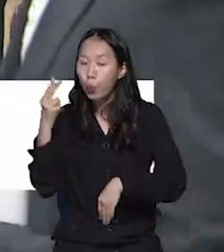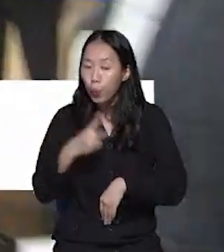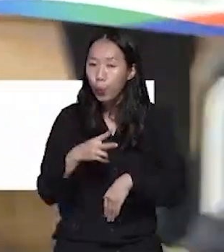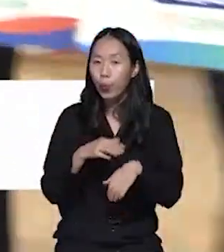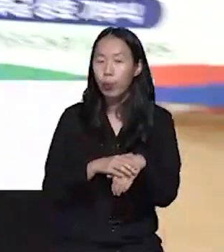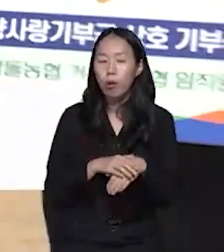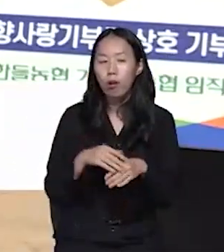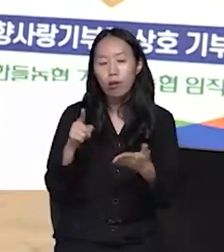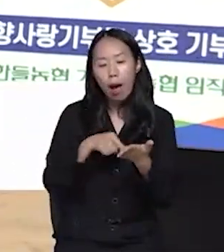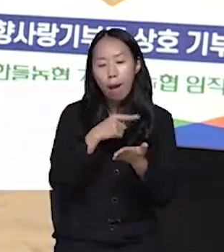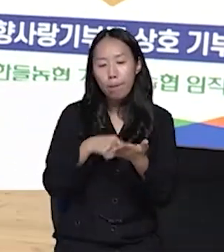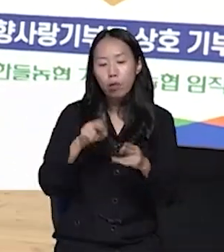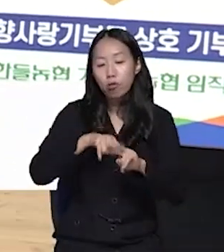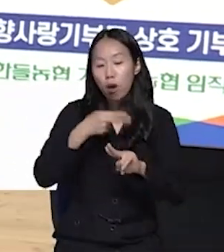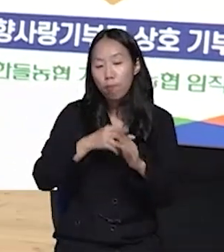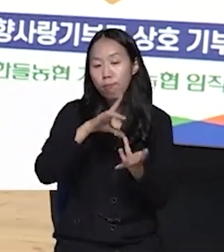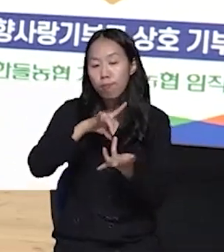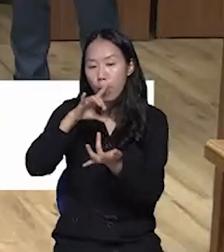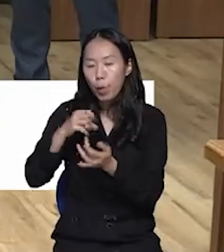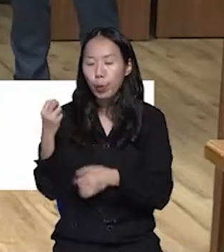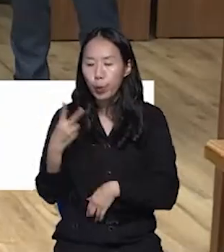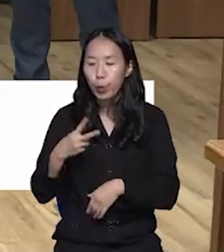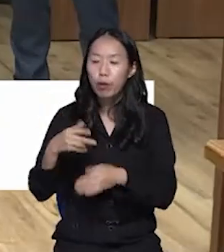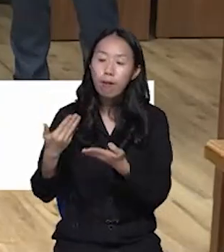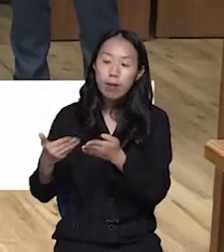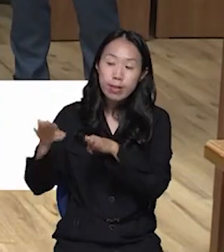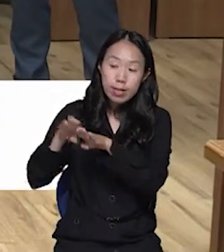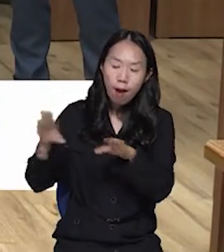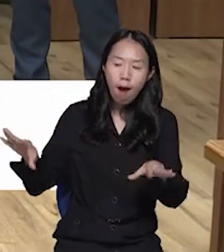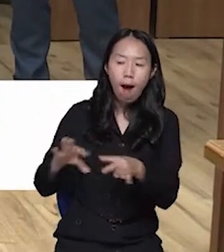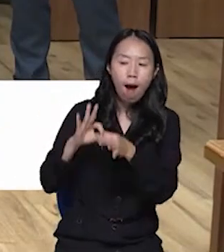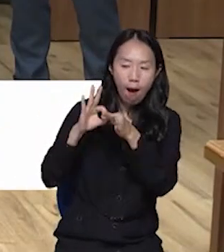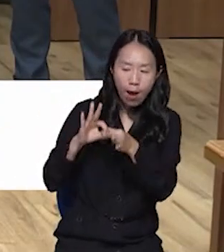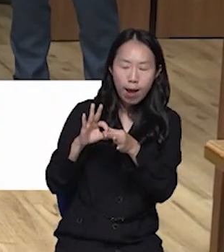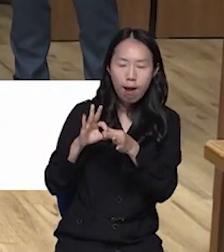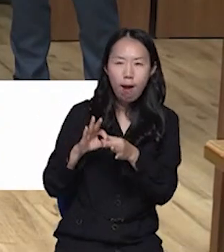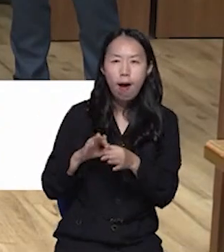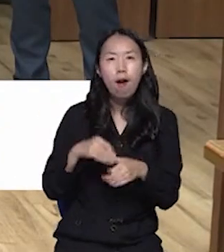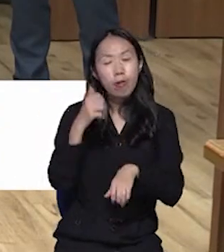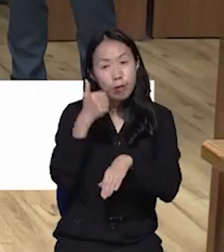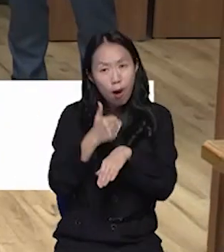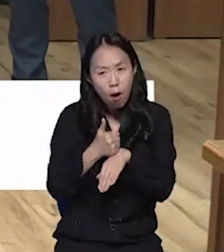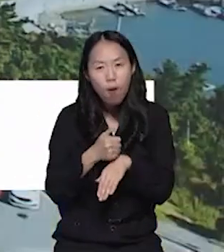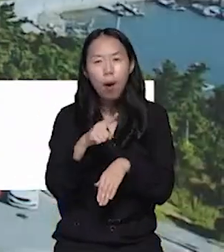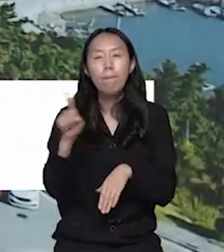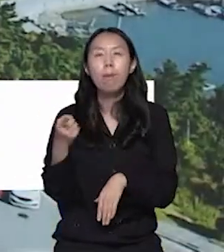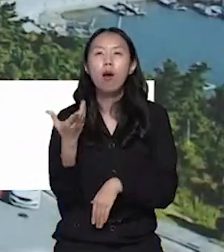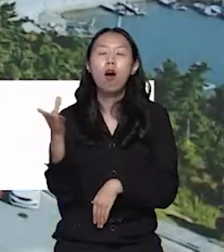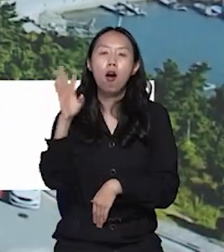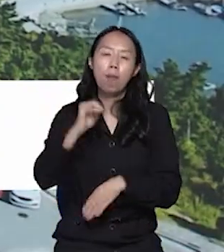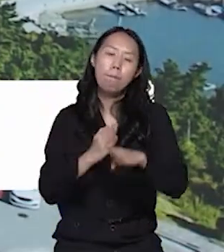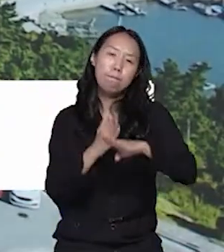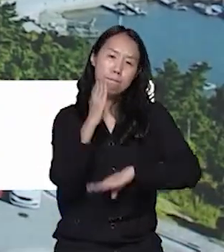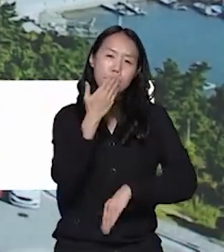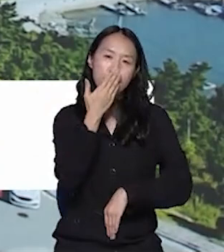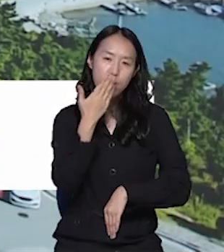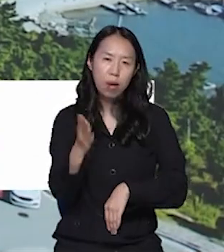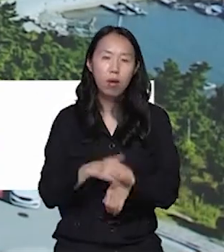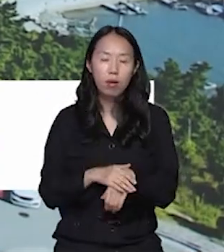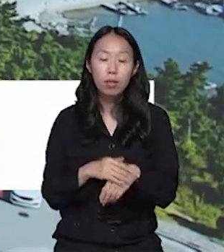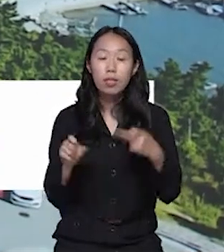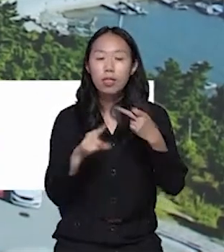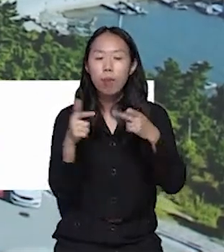발굴 타 기관과의 협력 등에 힘입어 100억 원 돌파라는 갑진 성과를 이뤘다고 밝혔습니다 전남도와 시구는